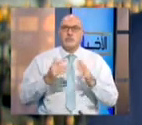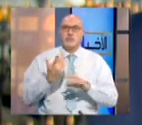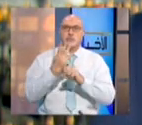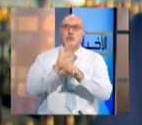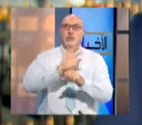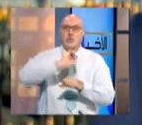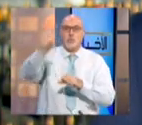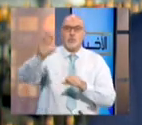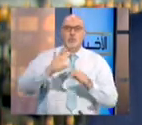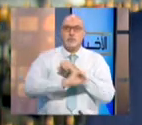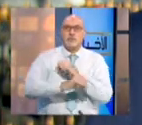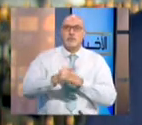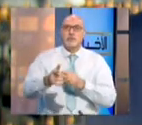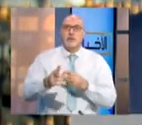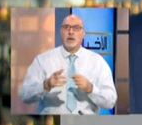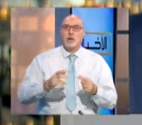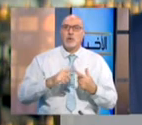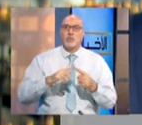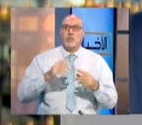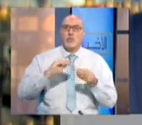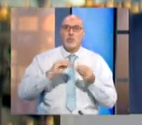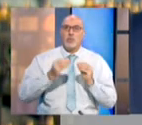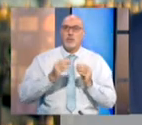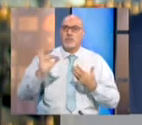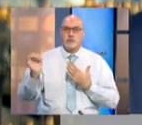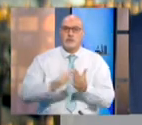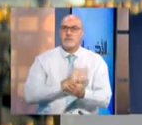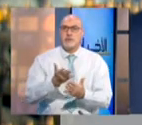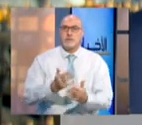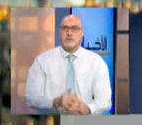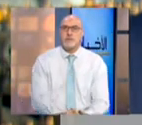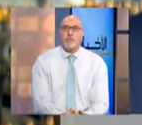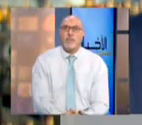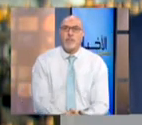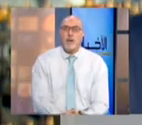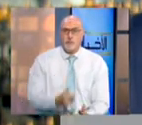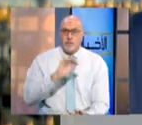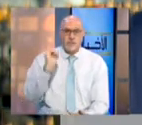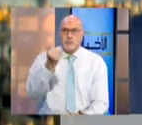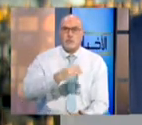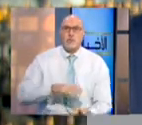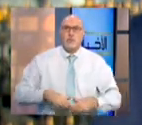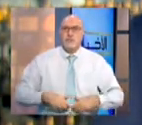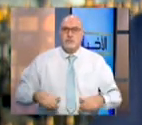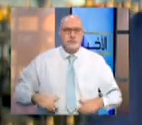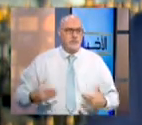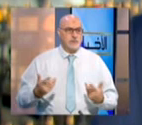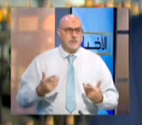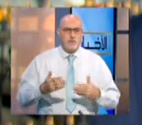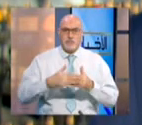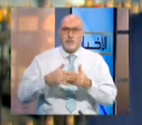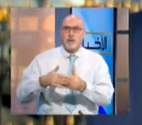الى المصالح المعنيه لحل هذا الاشكال بصفه نهائيه. للتذكير هناك بلديات مثلا بلديه بقايد،